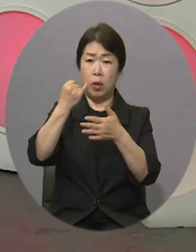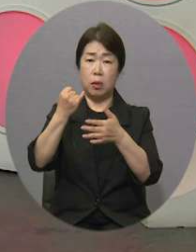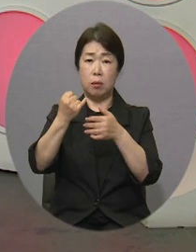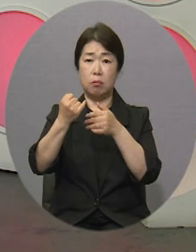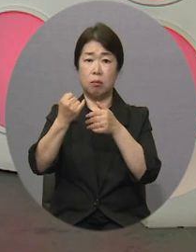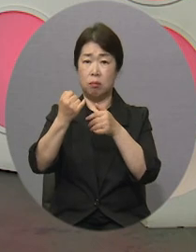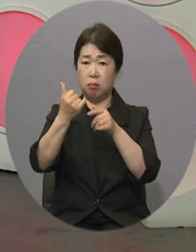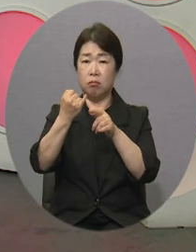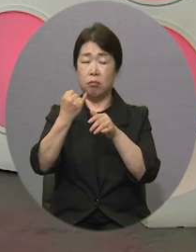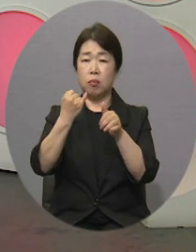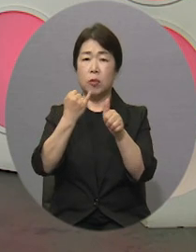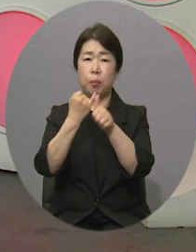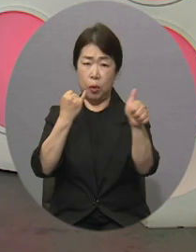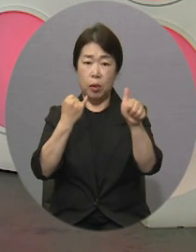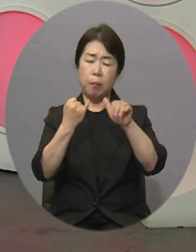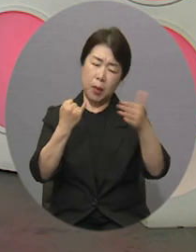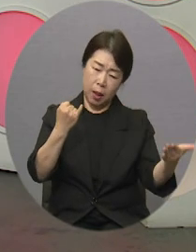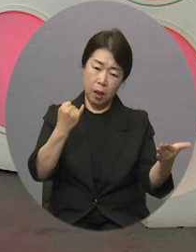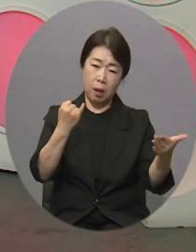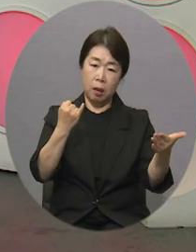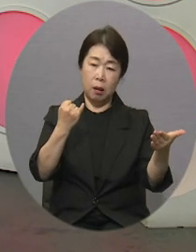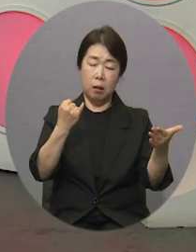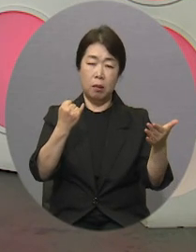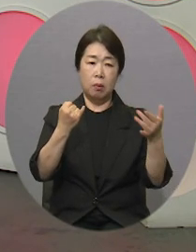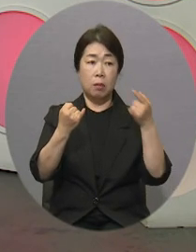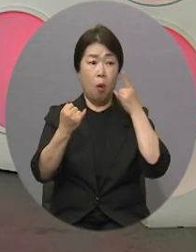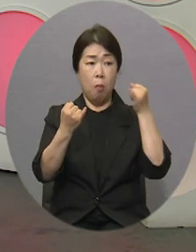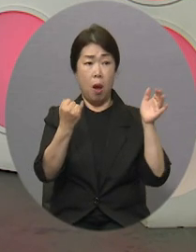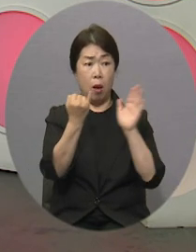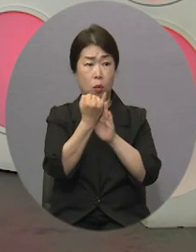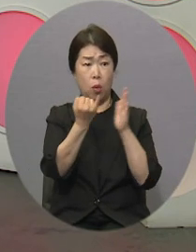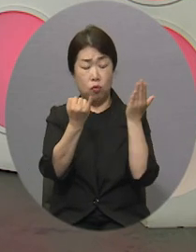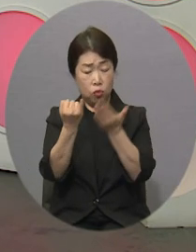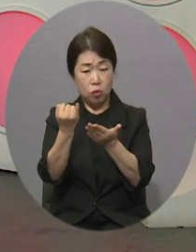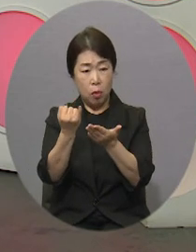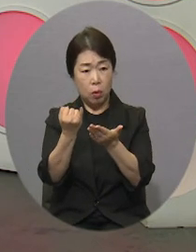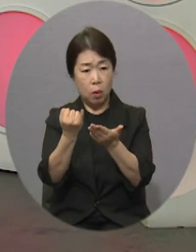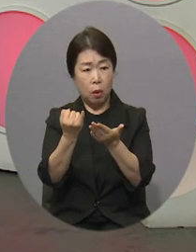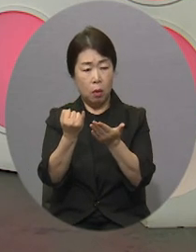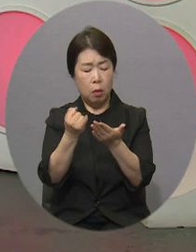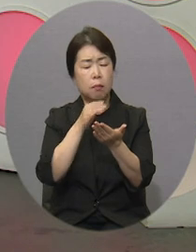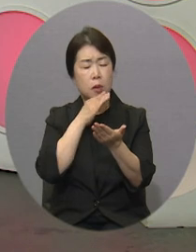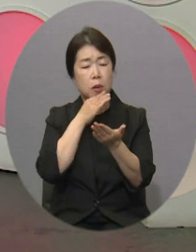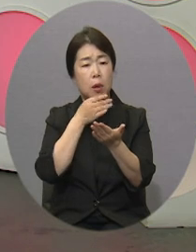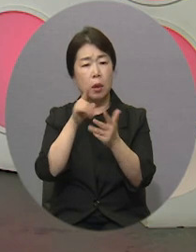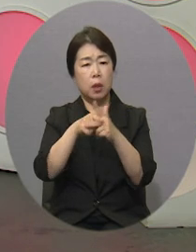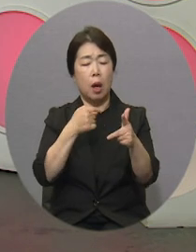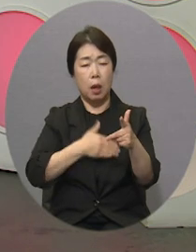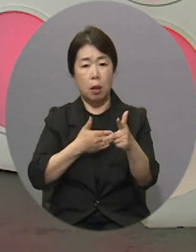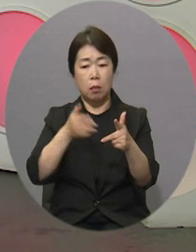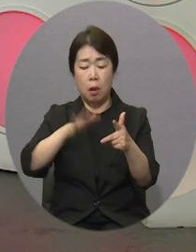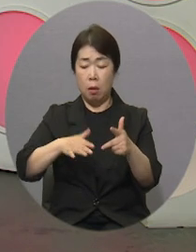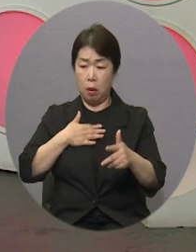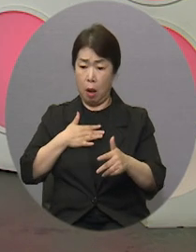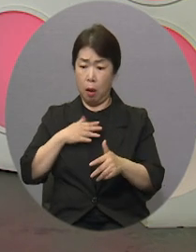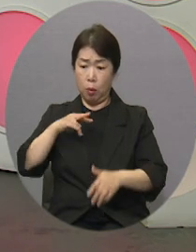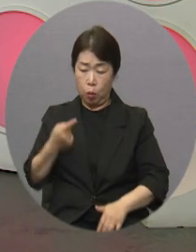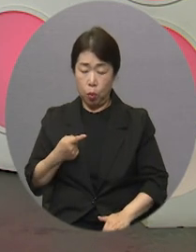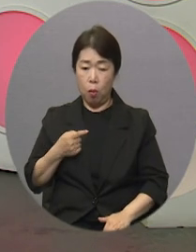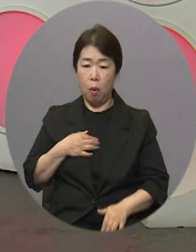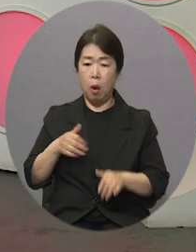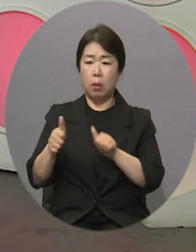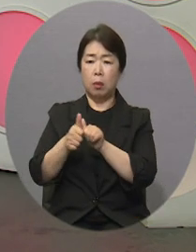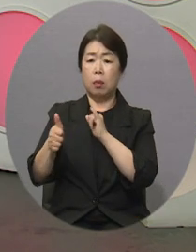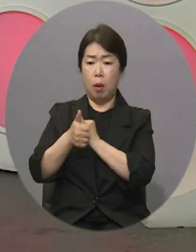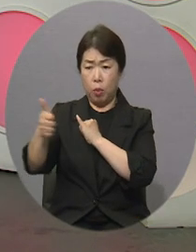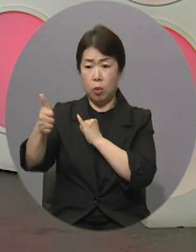도움은 당연한 일이었습니다. 하지만 저도 당시 남편이 사업을 접고 다른 일을 찾던 시기라 경제적으로